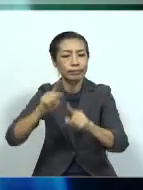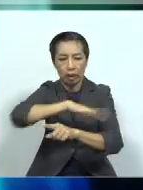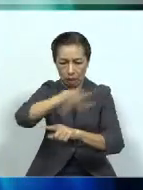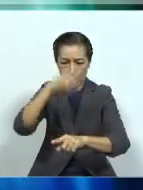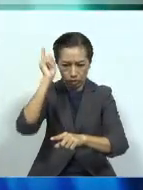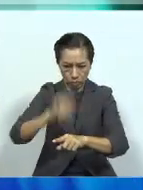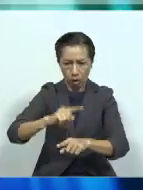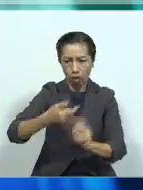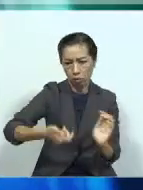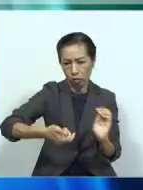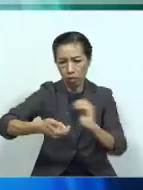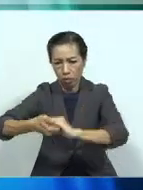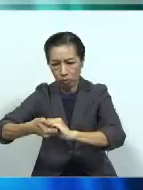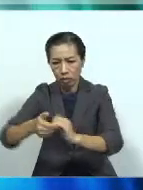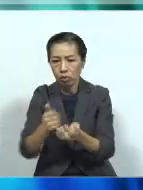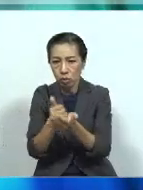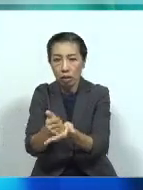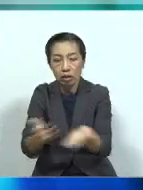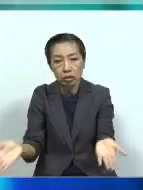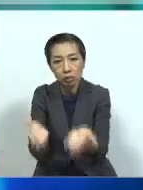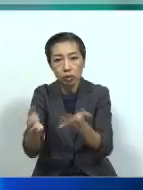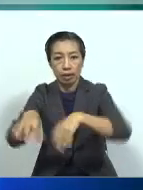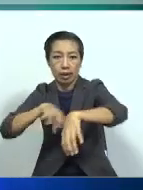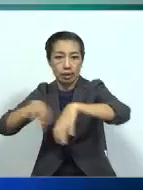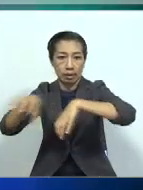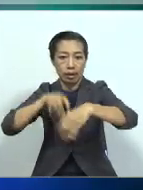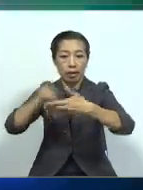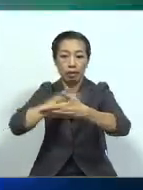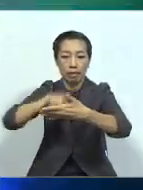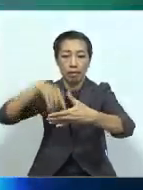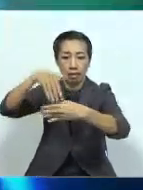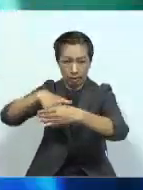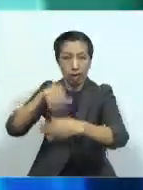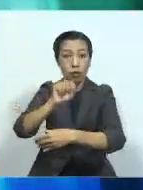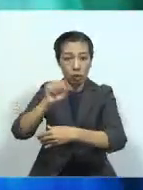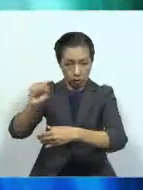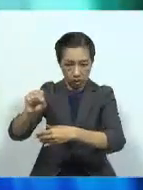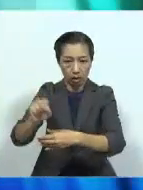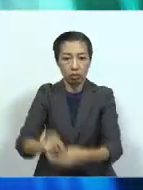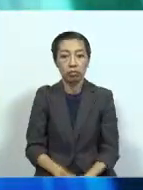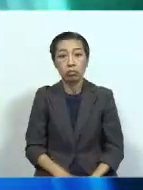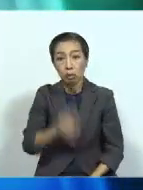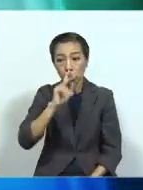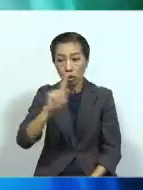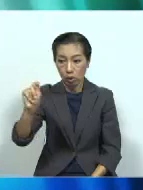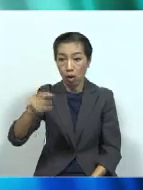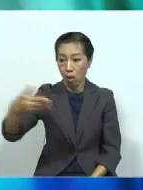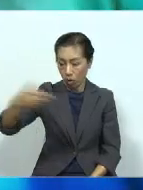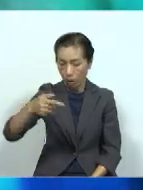ฐให้ความร่วมมือช่วยเหลือและสนับสนุนการดำเนินการเลือกตั้งส.ส.เมื่อได้รับการร้องขอจากกก